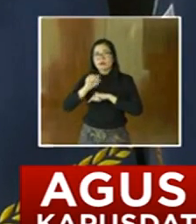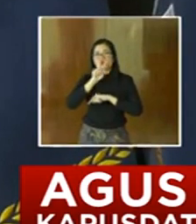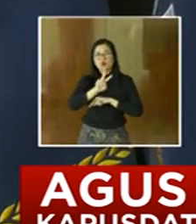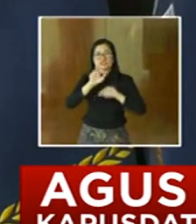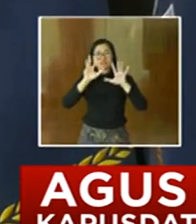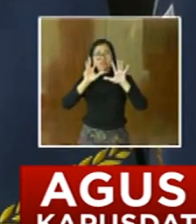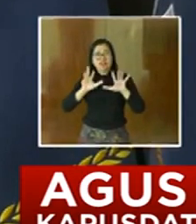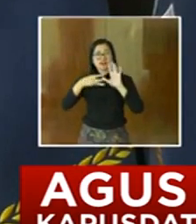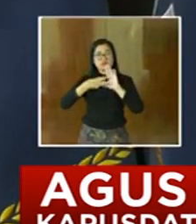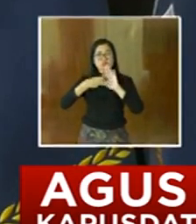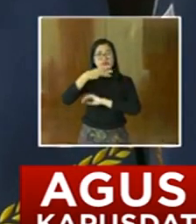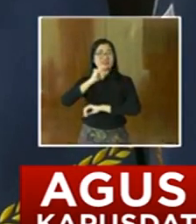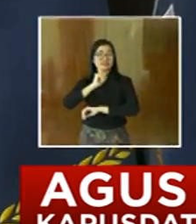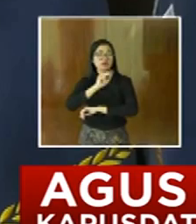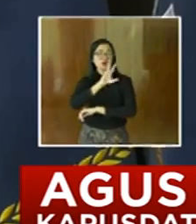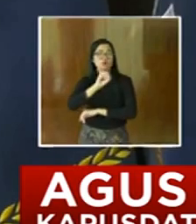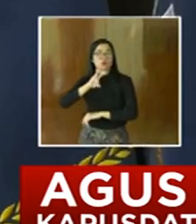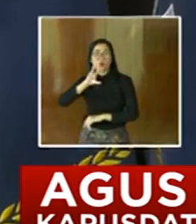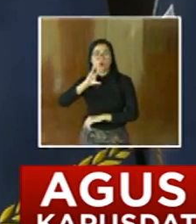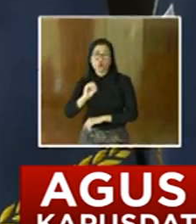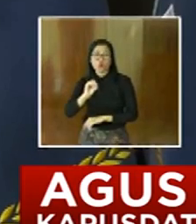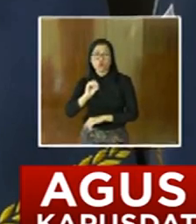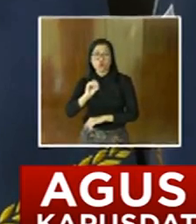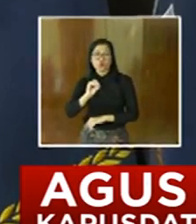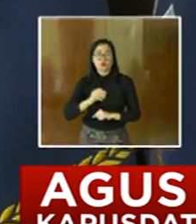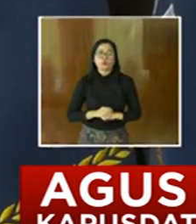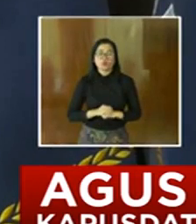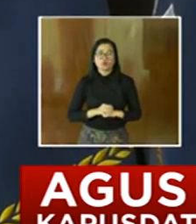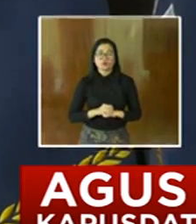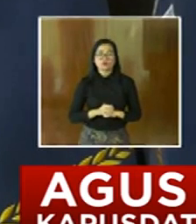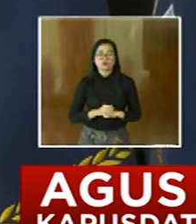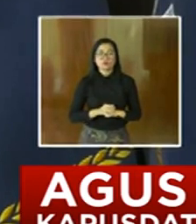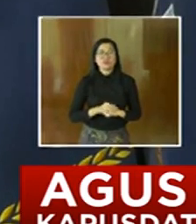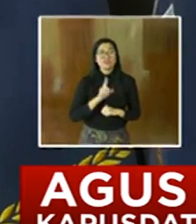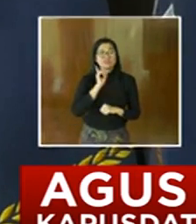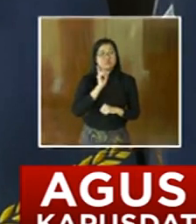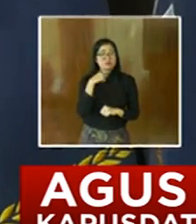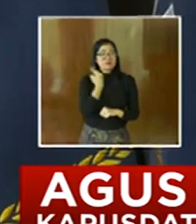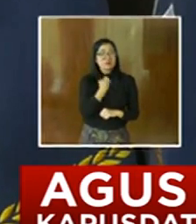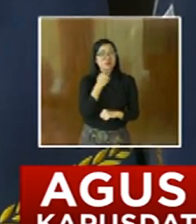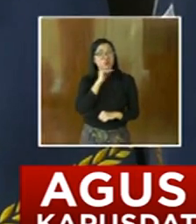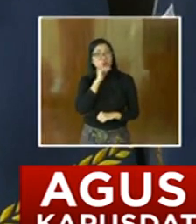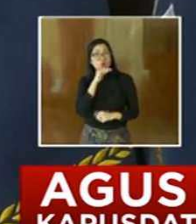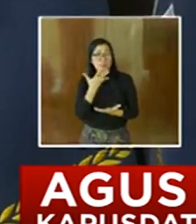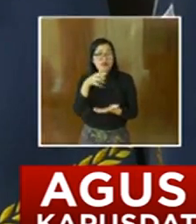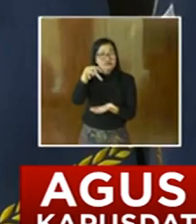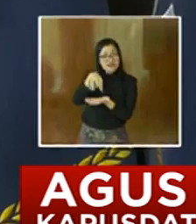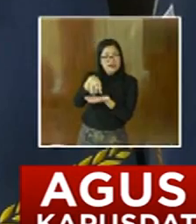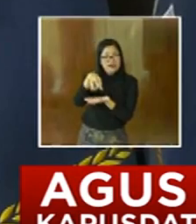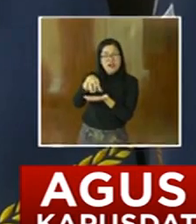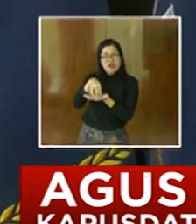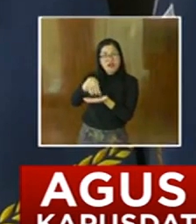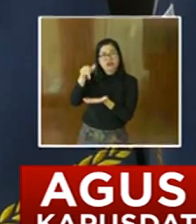29-01-2019 Mei 2020 Jadi diperpanjang lagi supaya lebih fleksibel karena kita nunggu order daerah yang